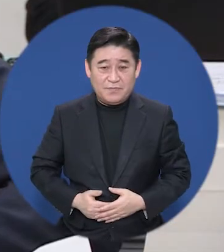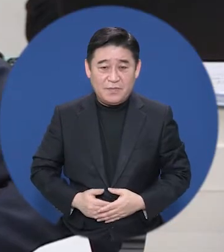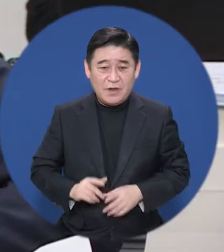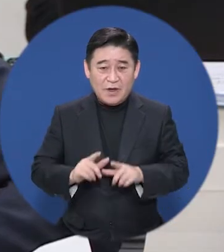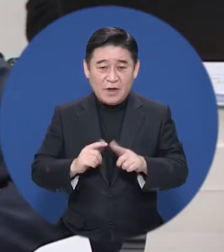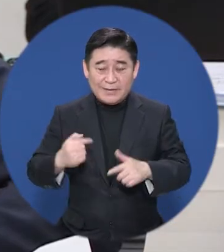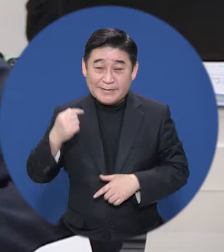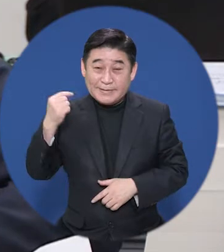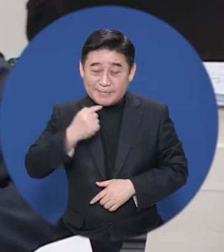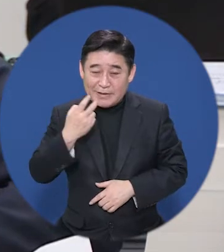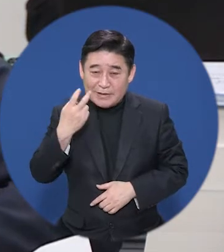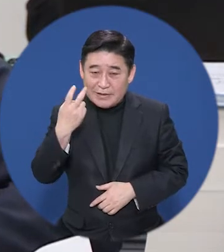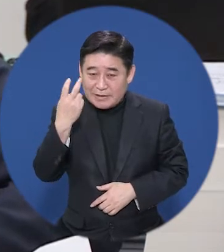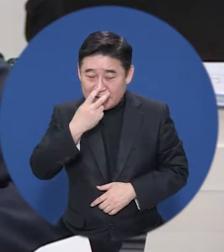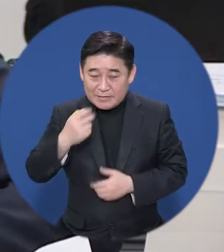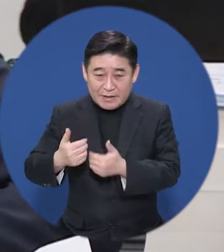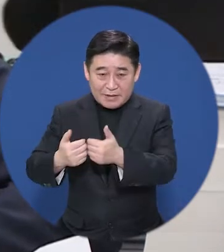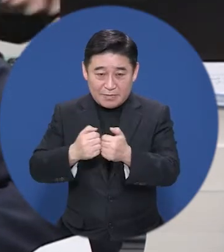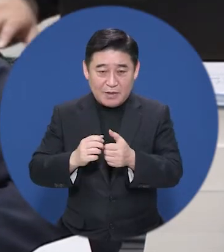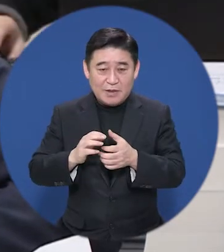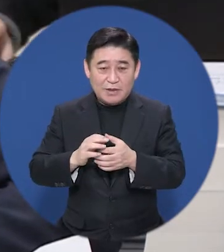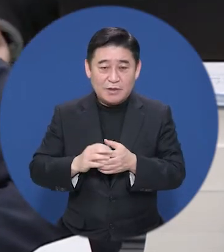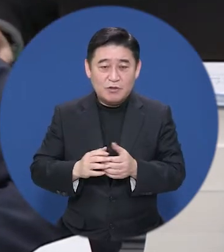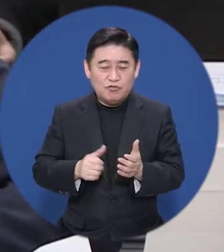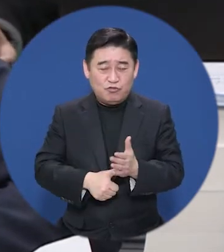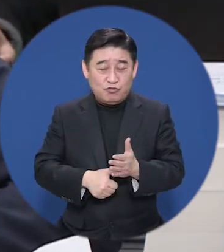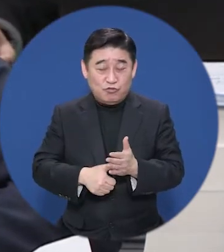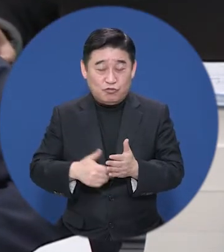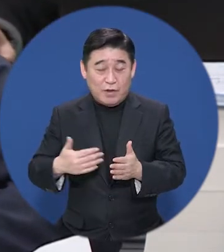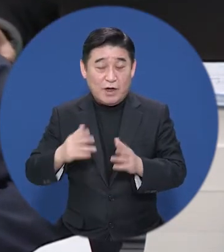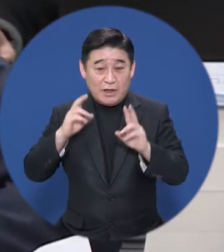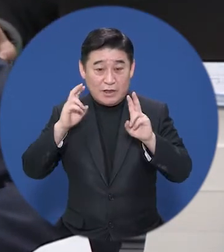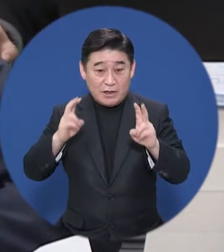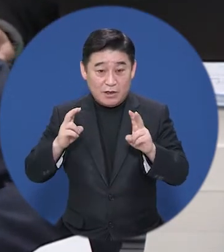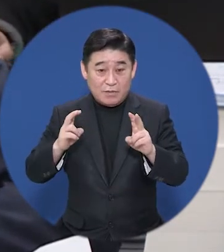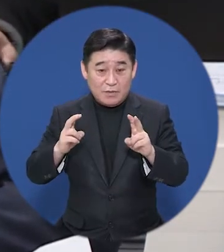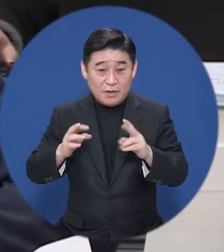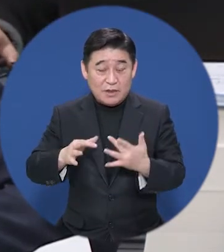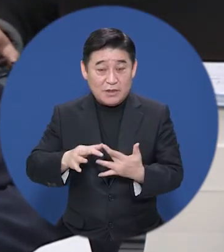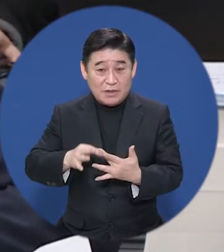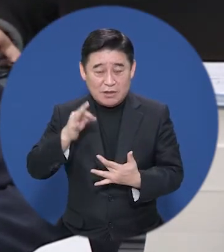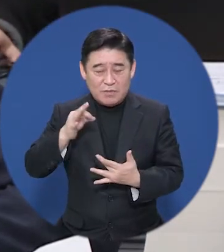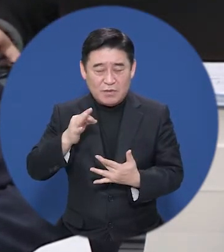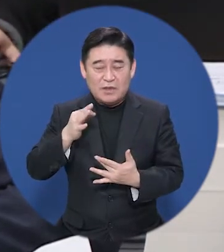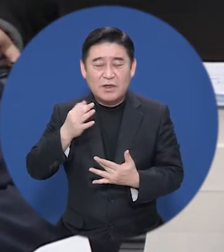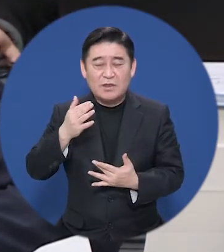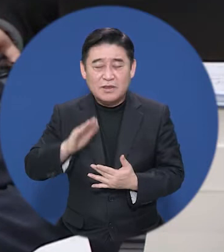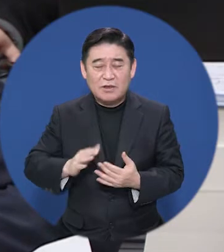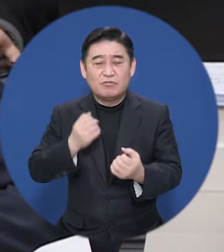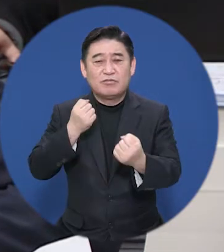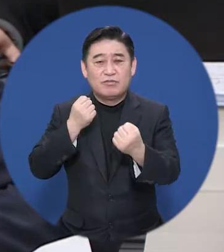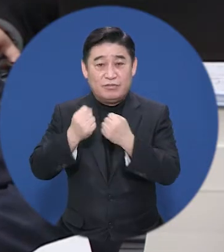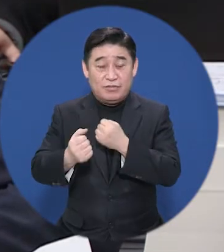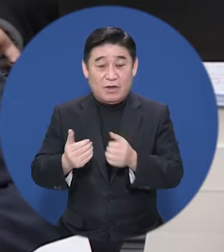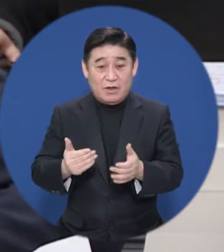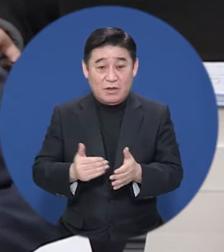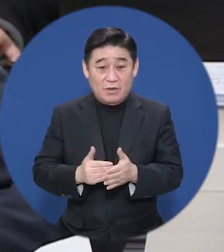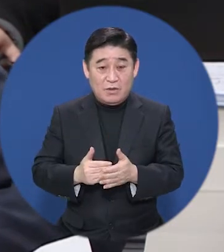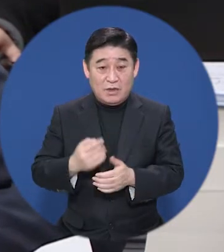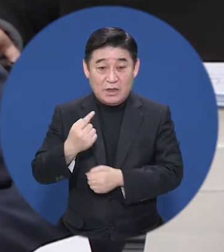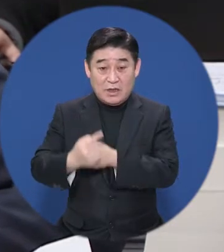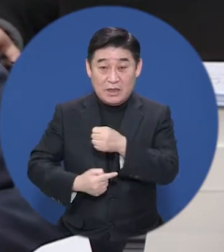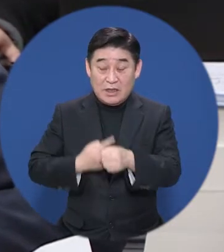여러 가지 엄격한 그 심사를 실시하고 있다 할지라도 유망기업을 그 선발함에도 불구하고 1년간